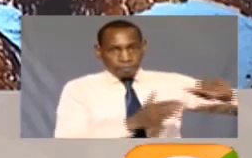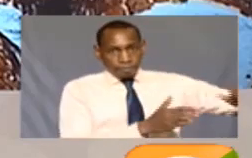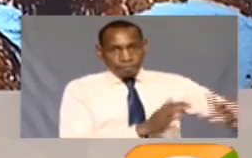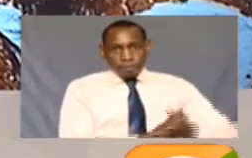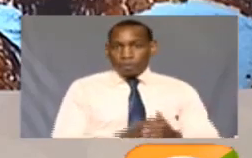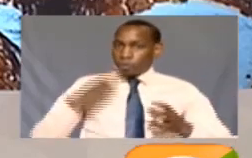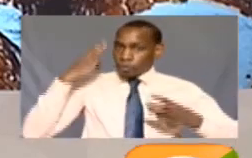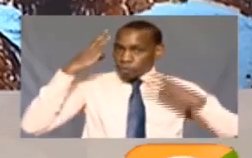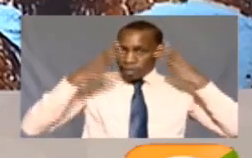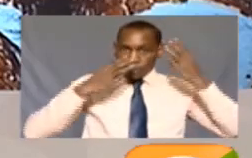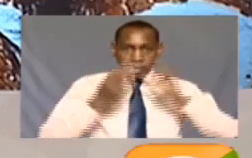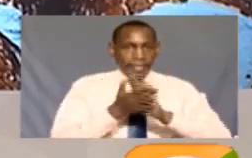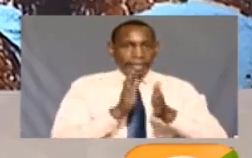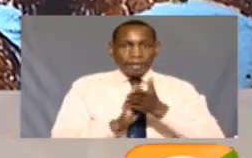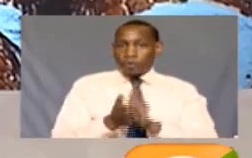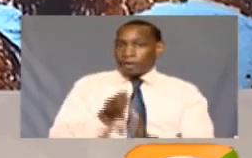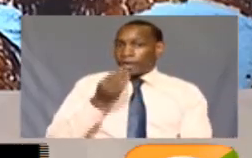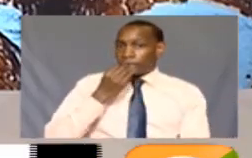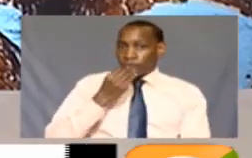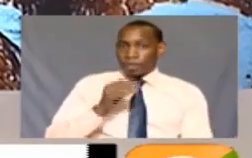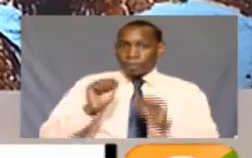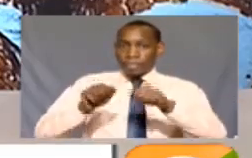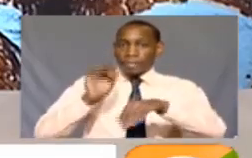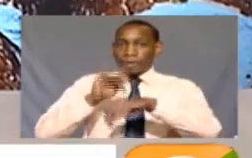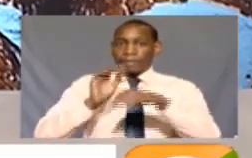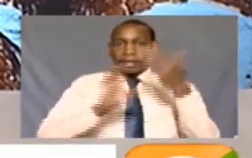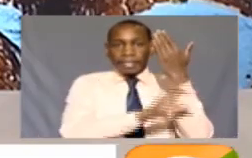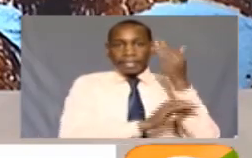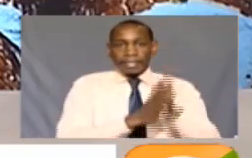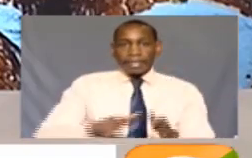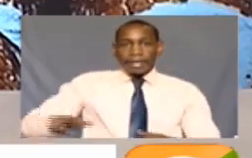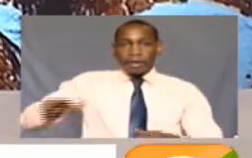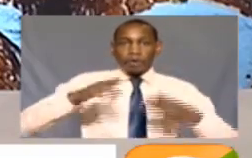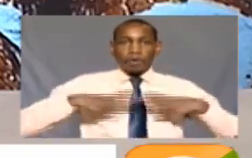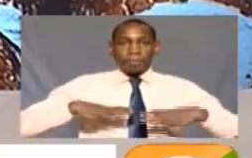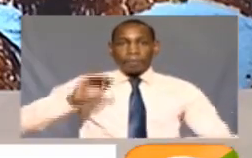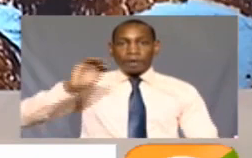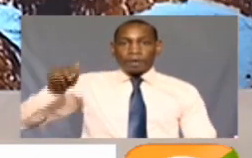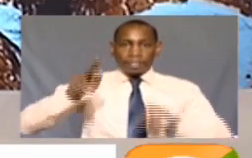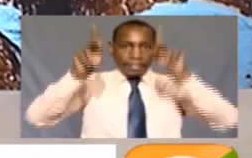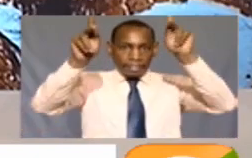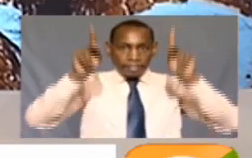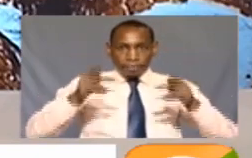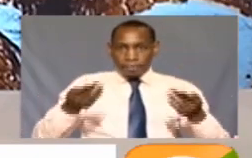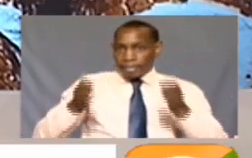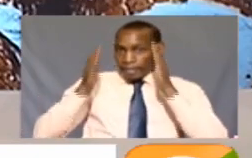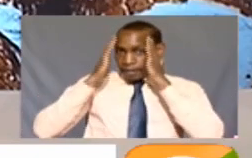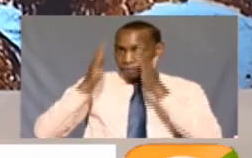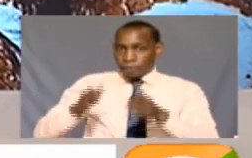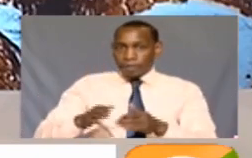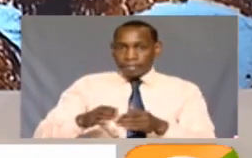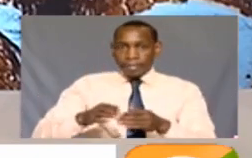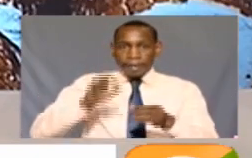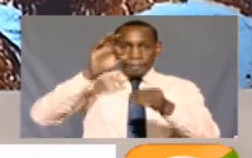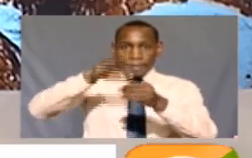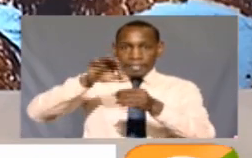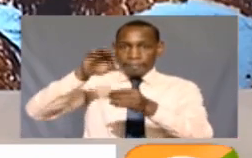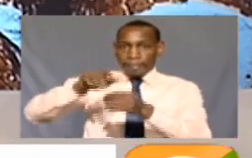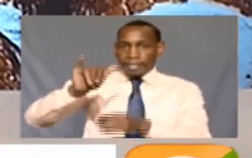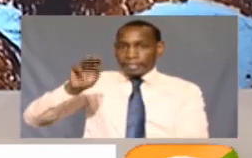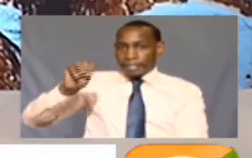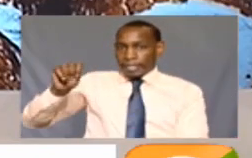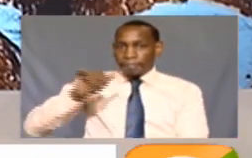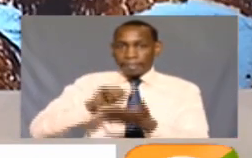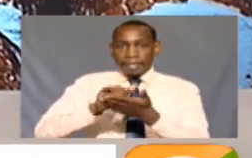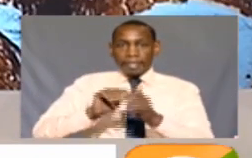Huku hofu ya ukosefu wa chakula ikitishia taifa, wenyeji wa Nyakach, kaunti ya Kisumu, sasa wamezamia upanzi wa mihogo ili